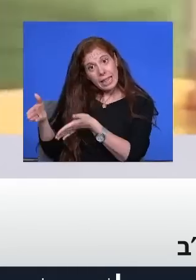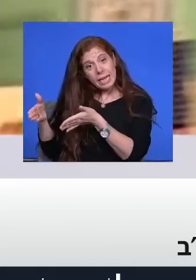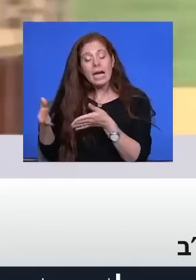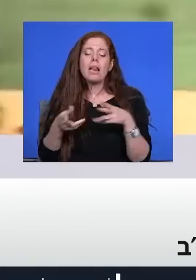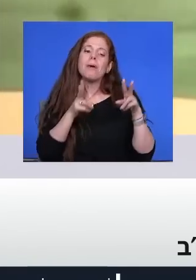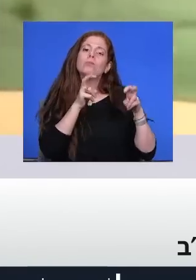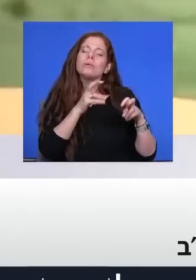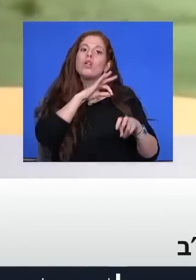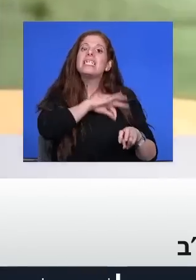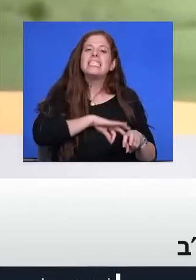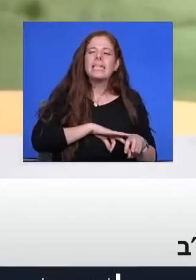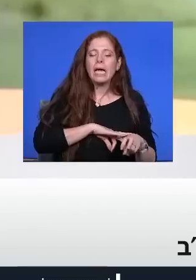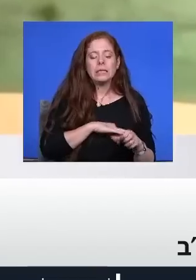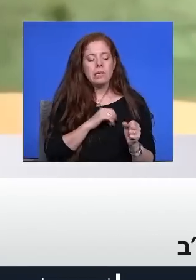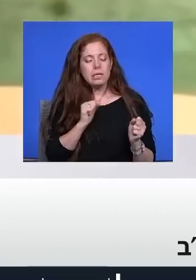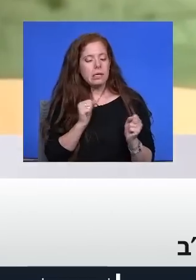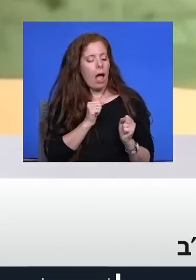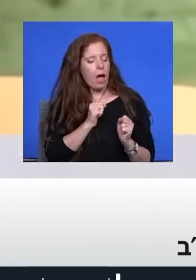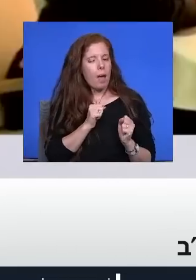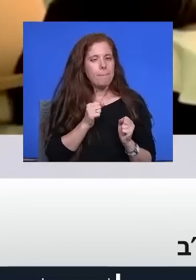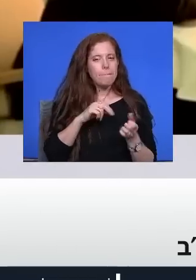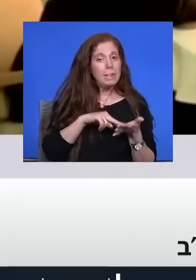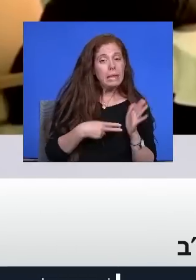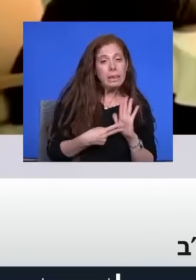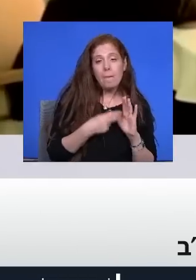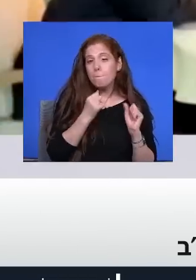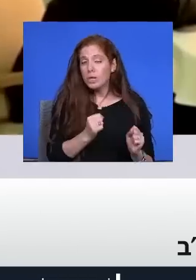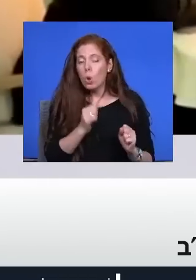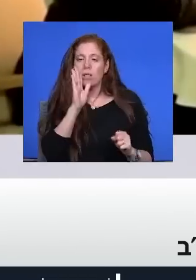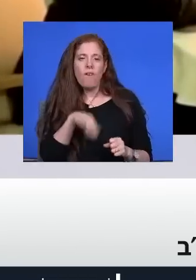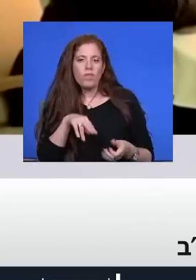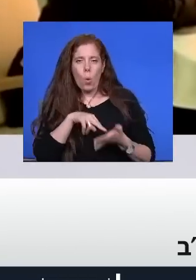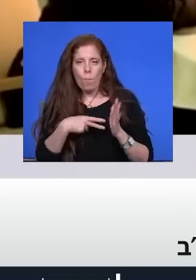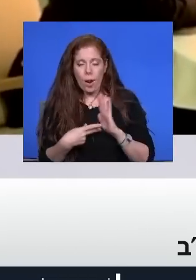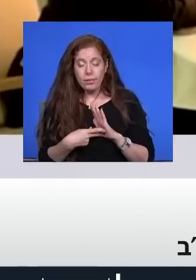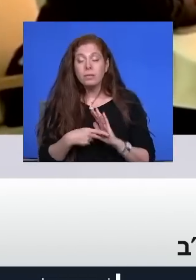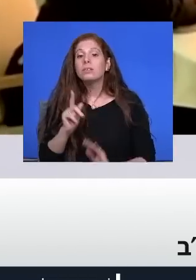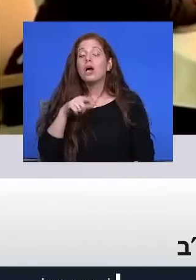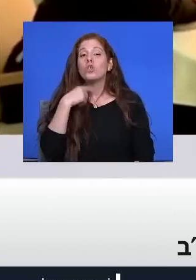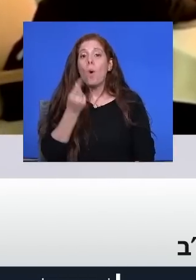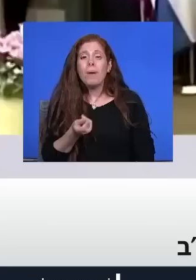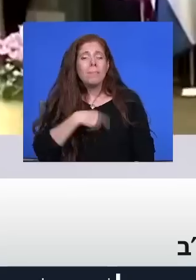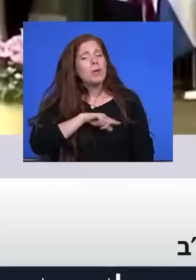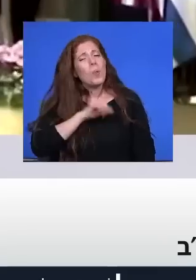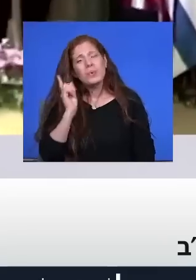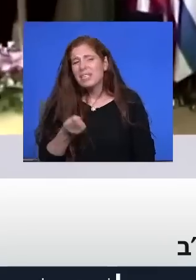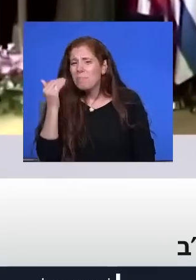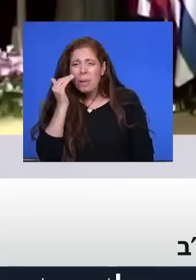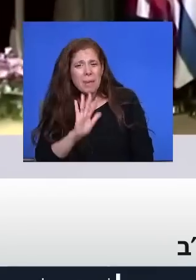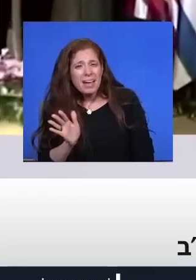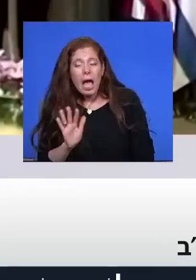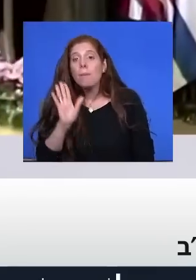מאוד מאוד מאוד קר, מדיני, ביטחוני ואפילו פוליטי. כאשר אומרים בעצם אנחנו לא צריכים את האמריקנים, או שהם לא יקבעו